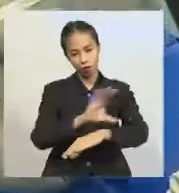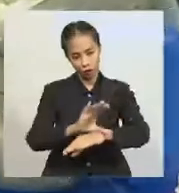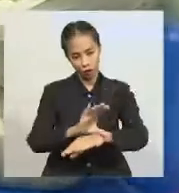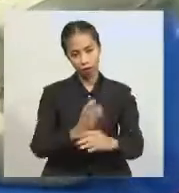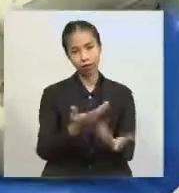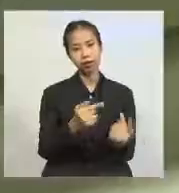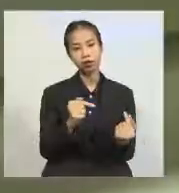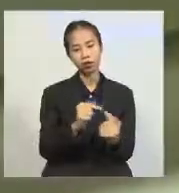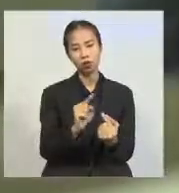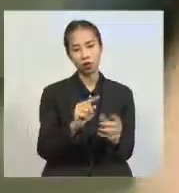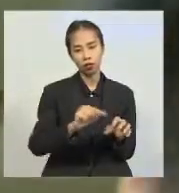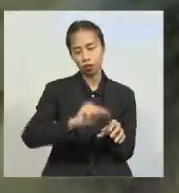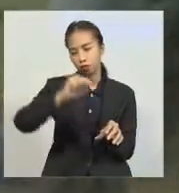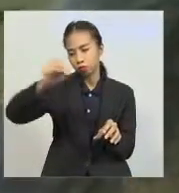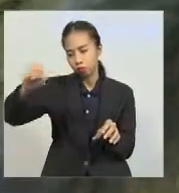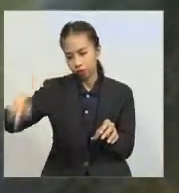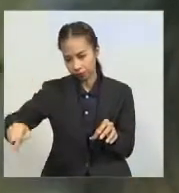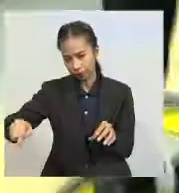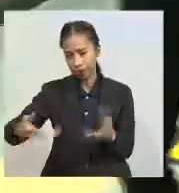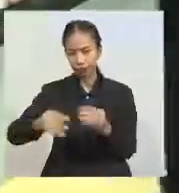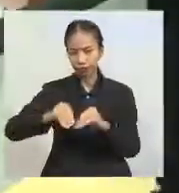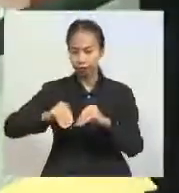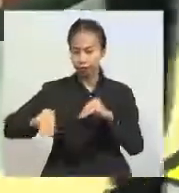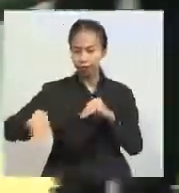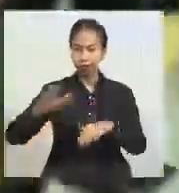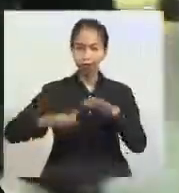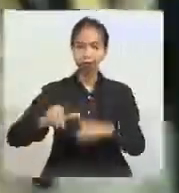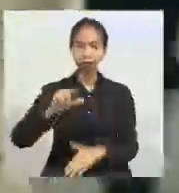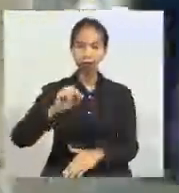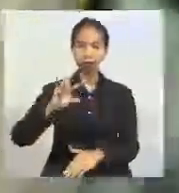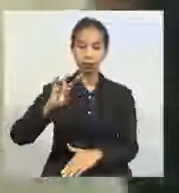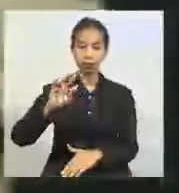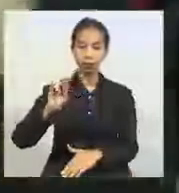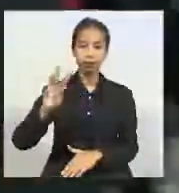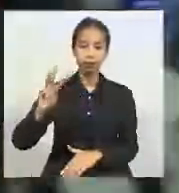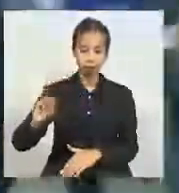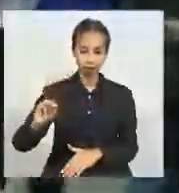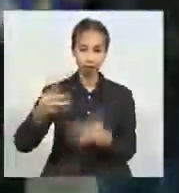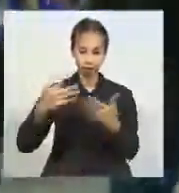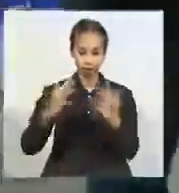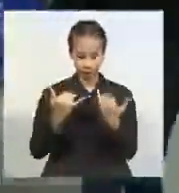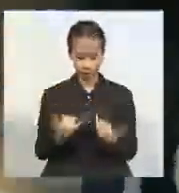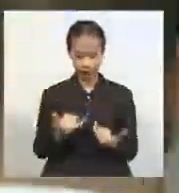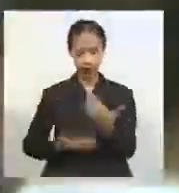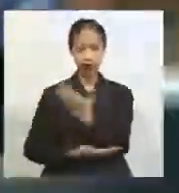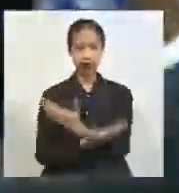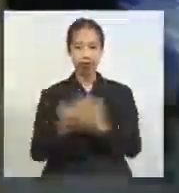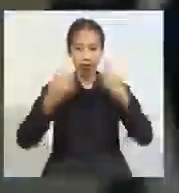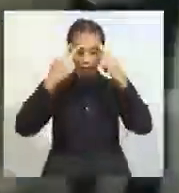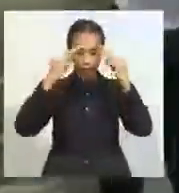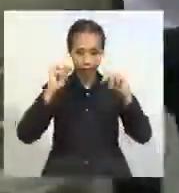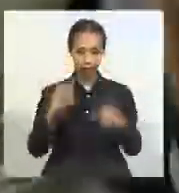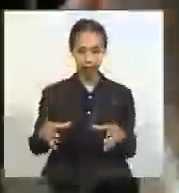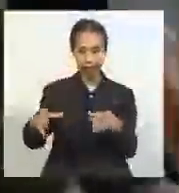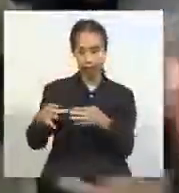สายเฉลิมรัชมงคลไปฝั่งธนบุรีระยะทางเนี่ยรวม27กิโลเมตรและในโอกาสนี้นะครับท่านนายกรัฐมนตรีก็ได้น